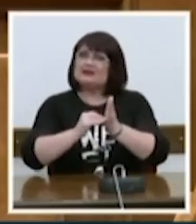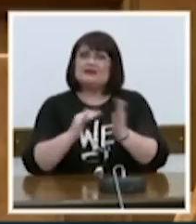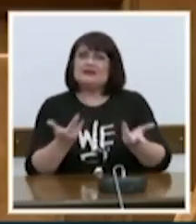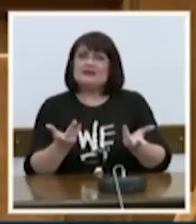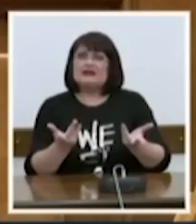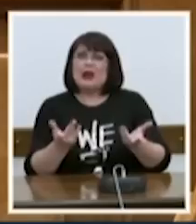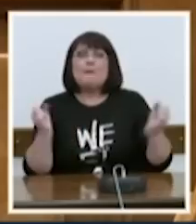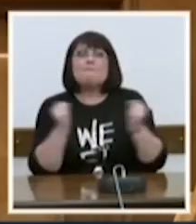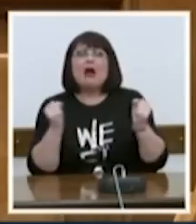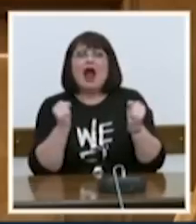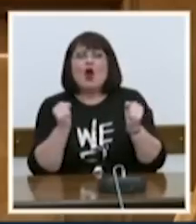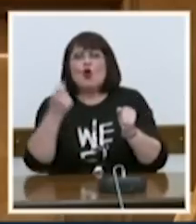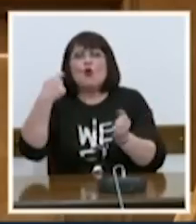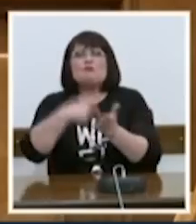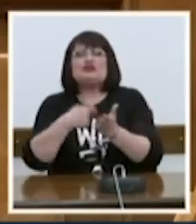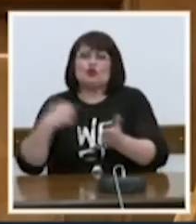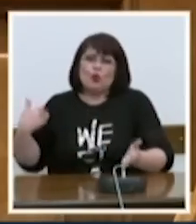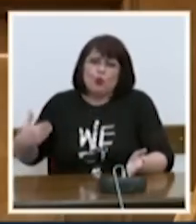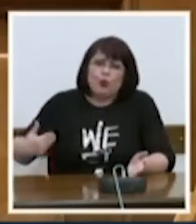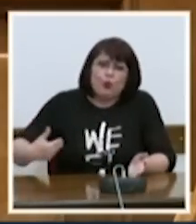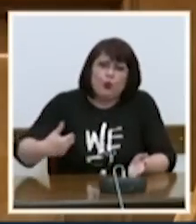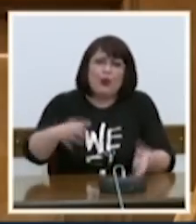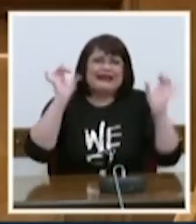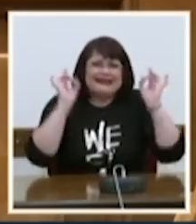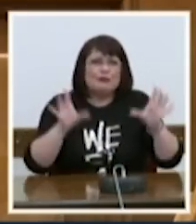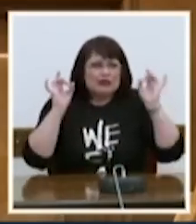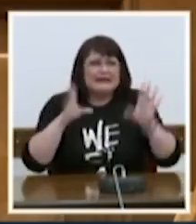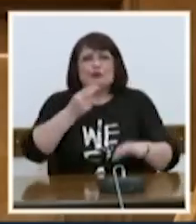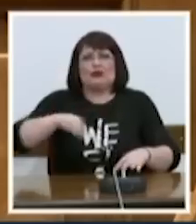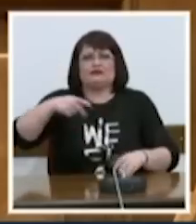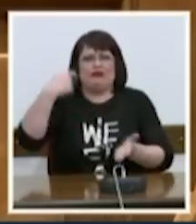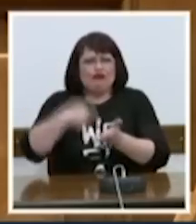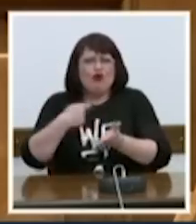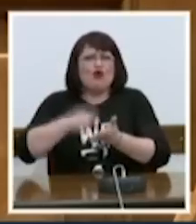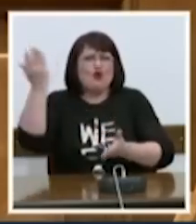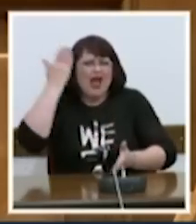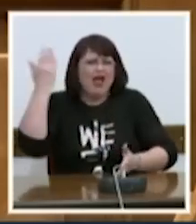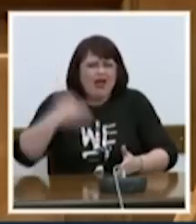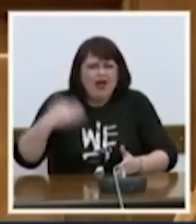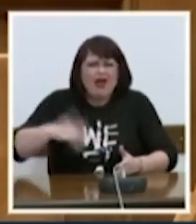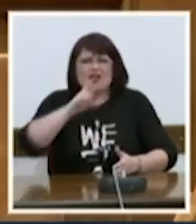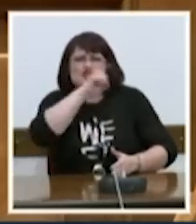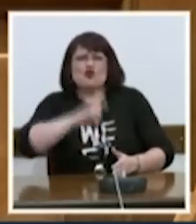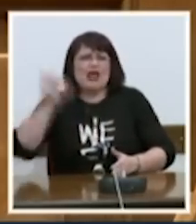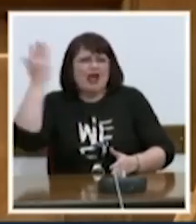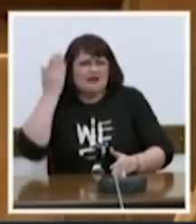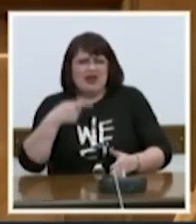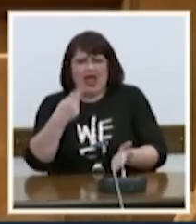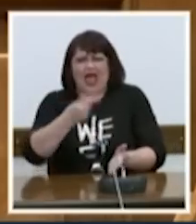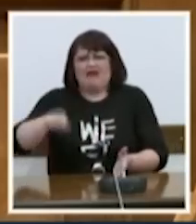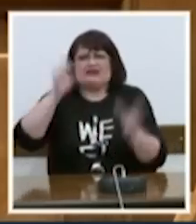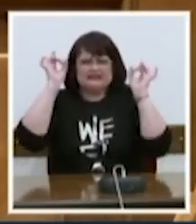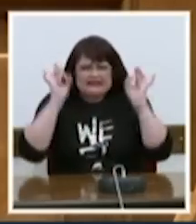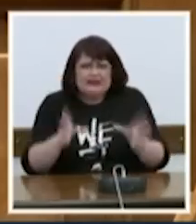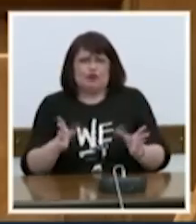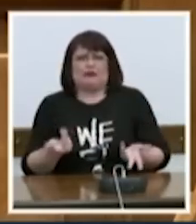εδώ και χρόνια, σε μια περίοδο που ο συνδυασμός φόρων ακρίβειας και αύξησης του κόστου ζωής τσακίζει